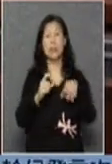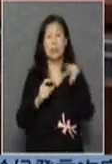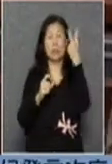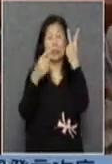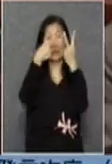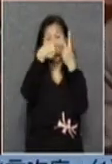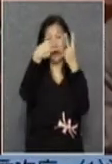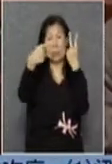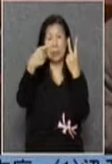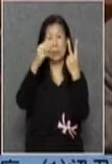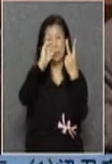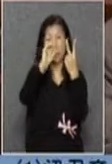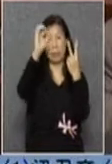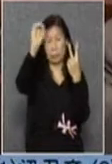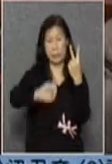20%。